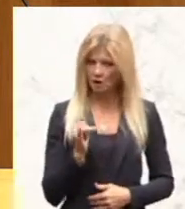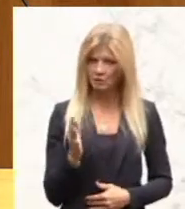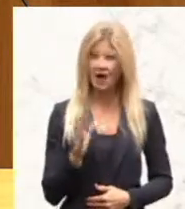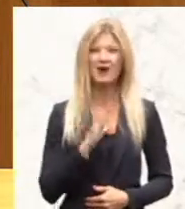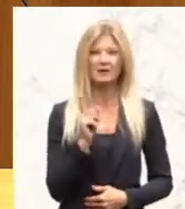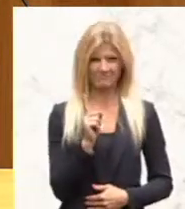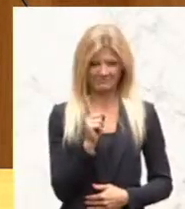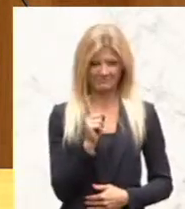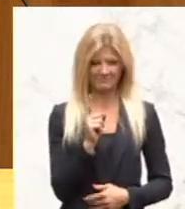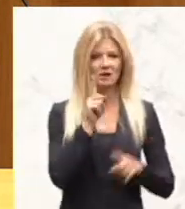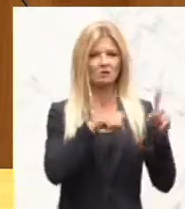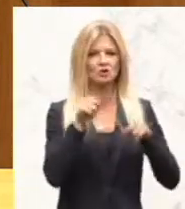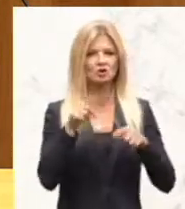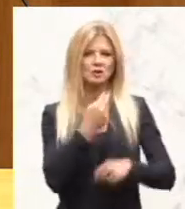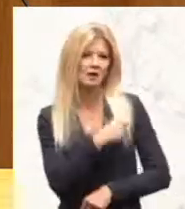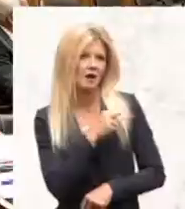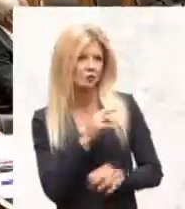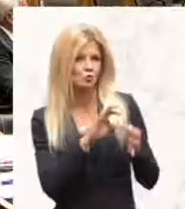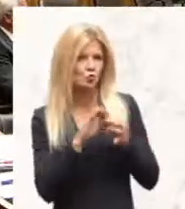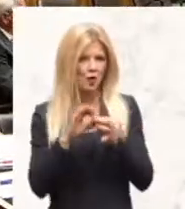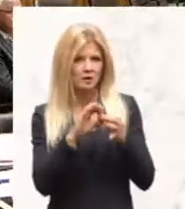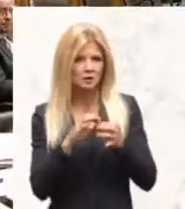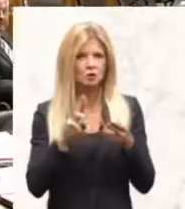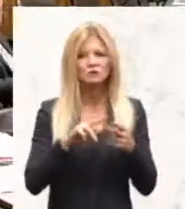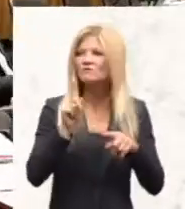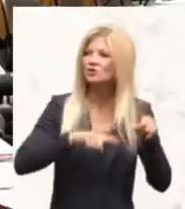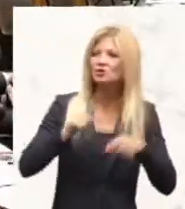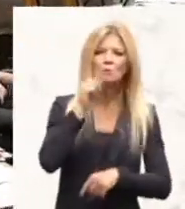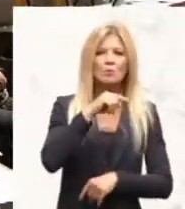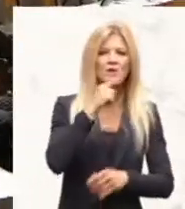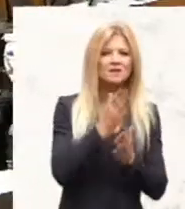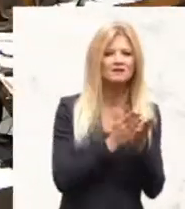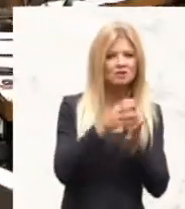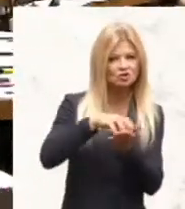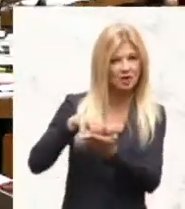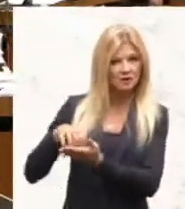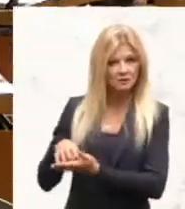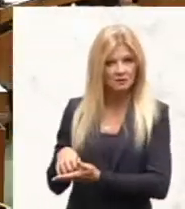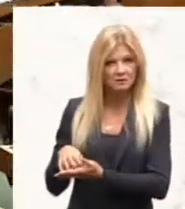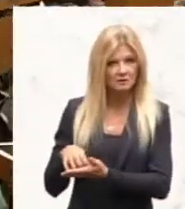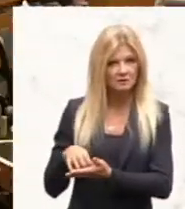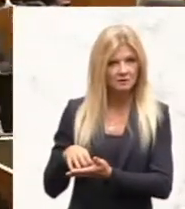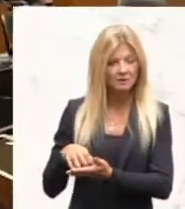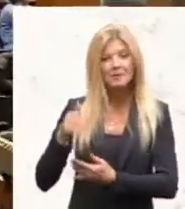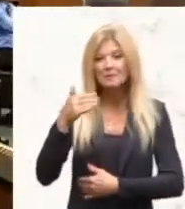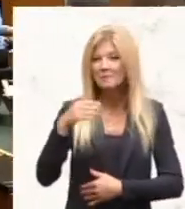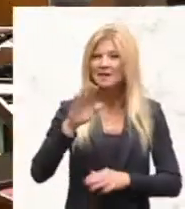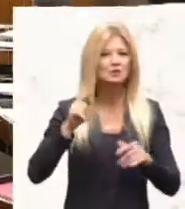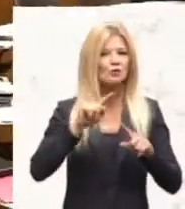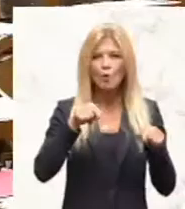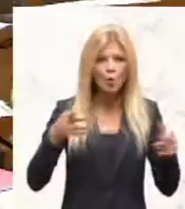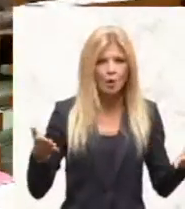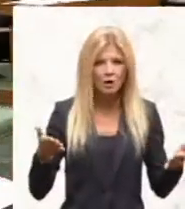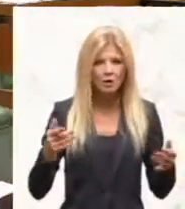verschiedenen Rettungsorganisationen, die verschiedenen Polizeidienststellen sind ja größtenteils in den Bundesländern und